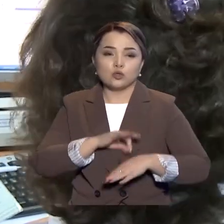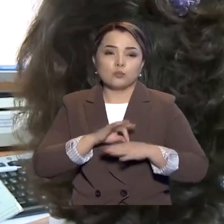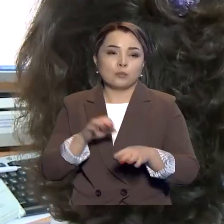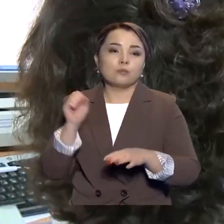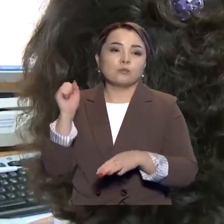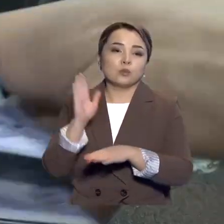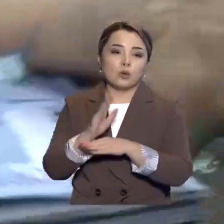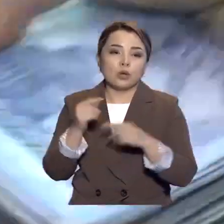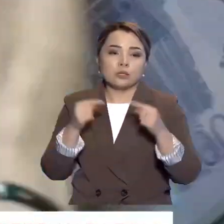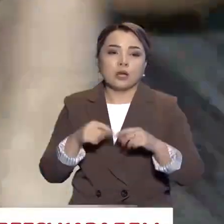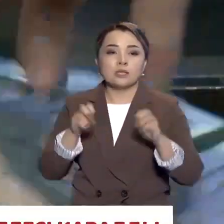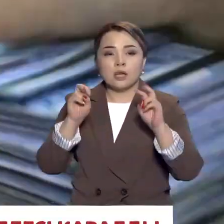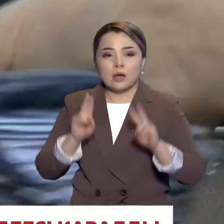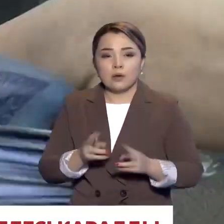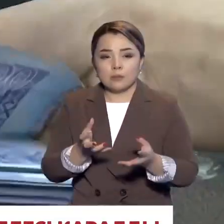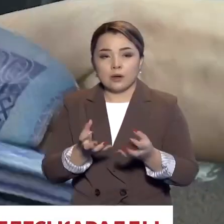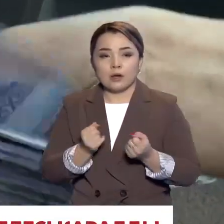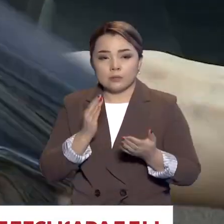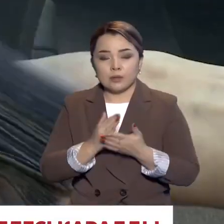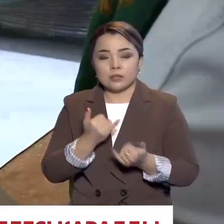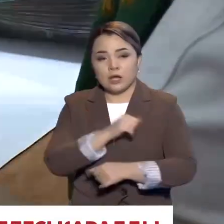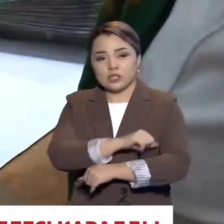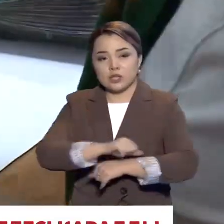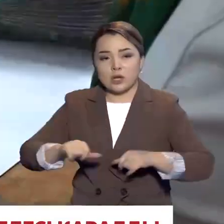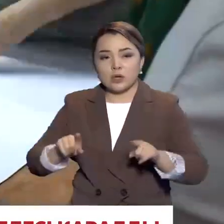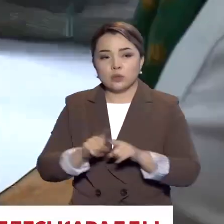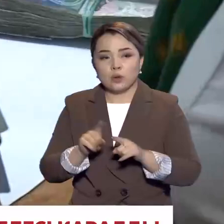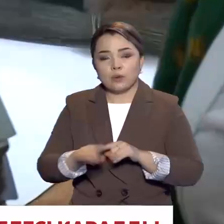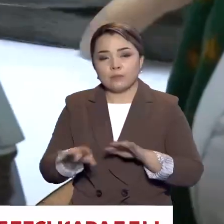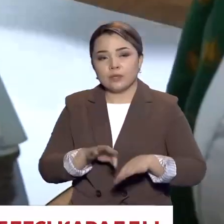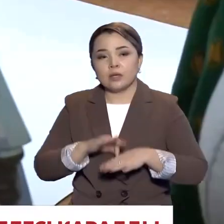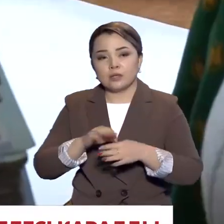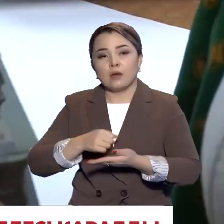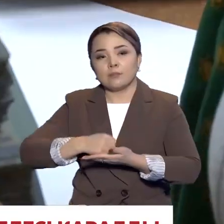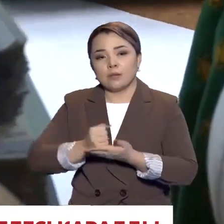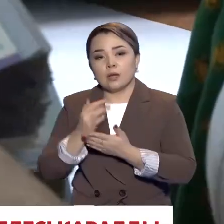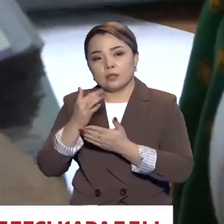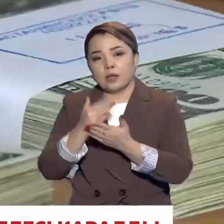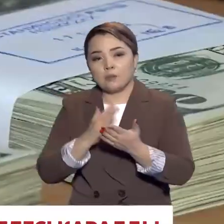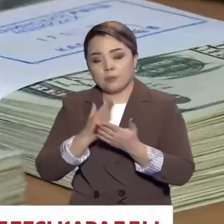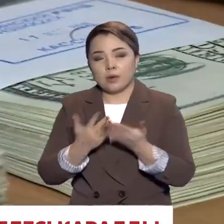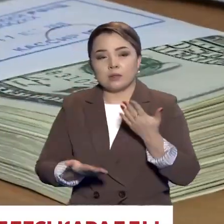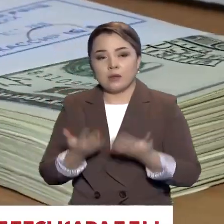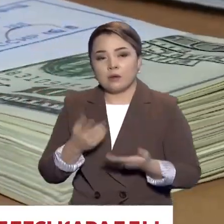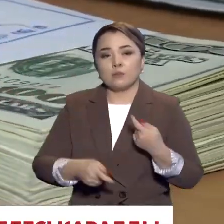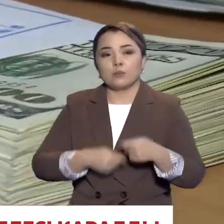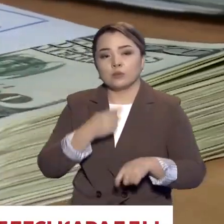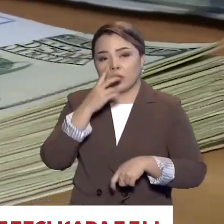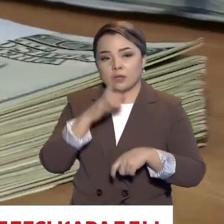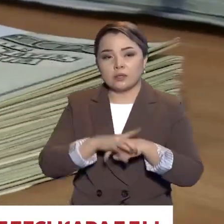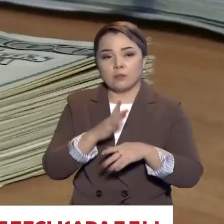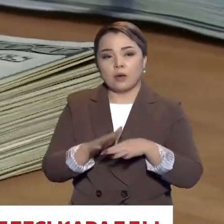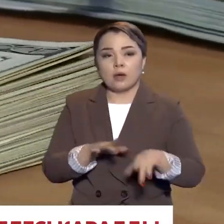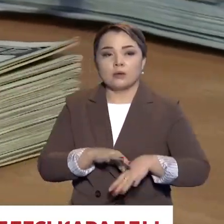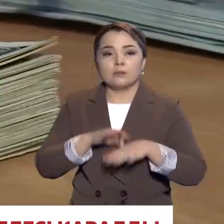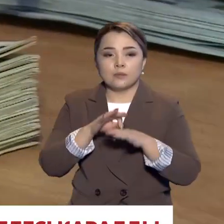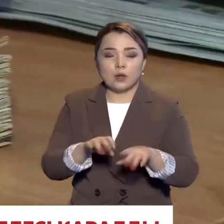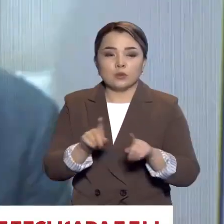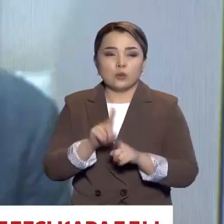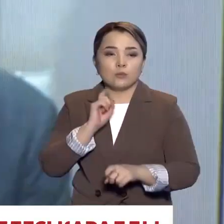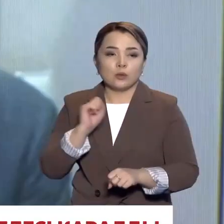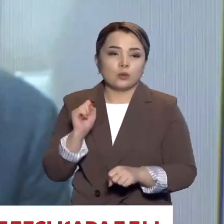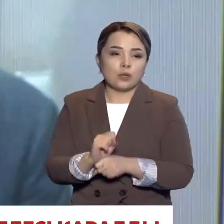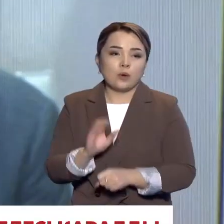бұйрық қабылдады. Бұл бұйрыққа сәйкес трансшекаралық операциялардың тізімі бекітілді. Талап бұзылған жағдайда мұндай операциялар жедел